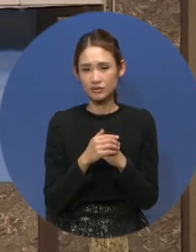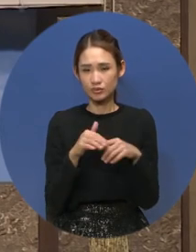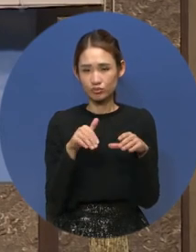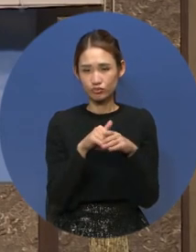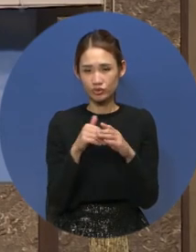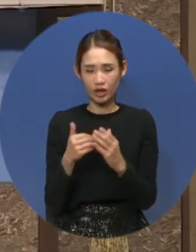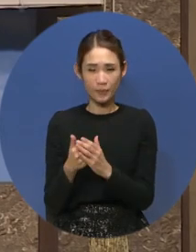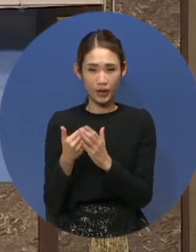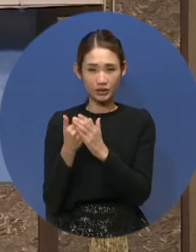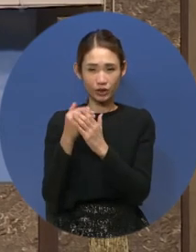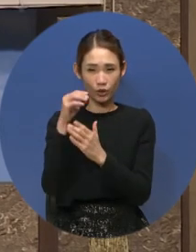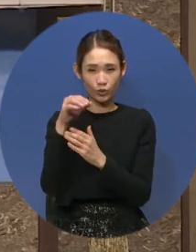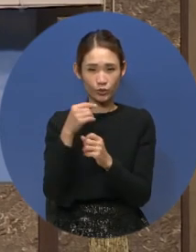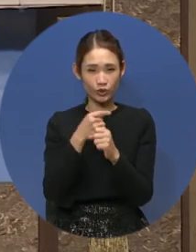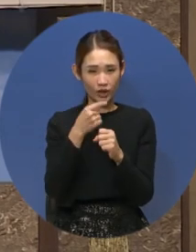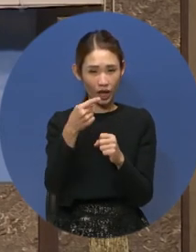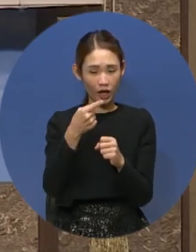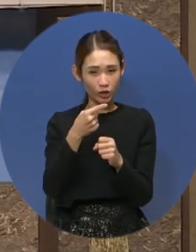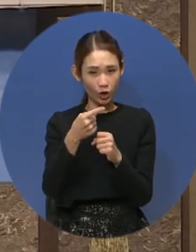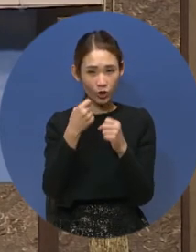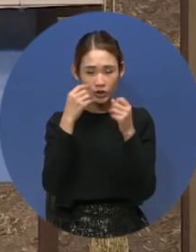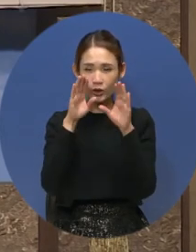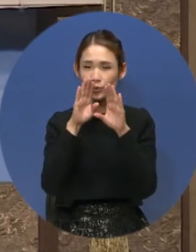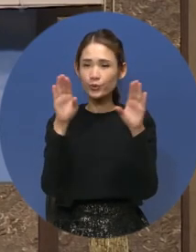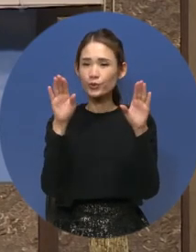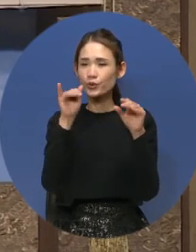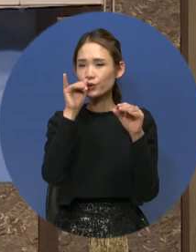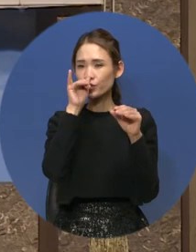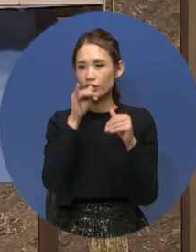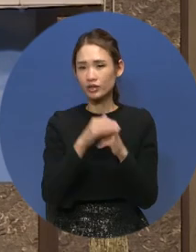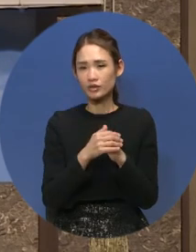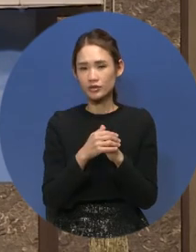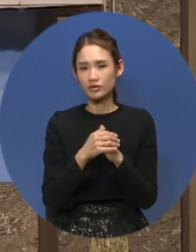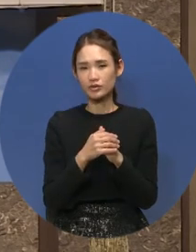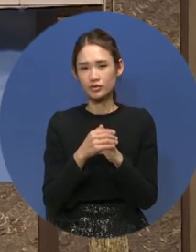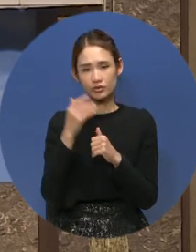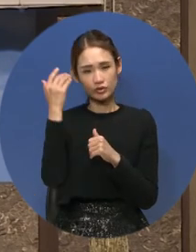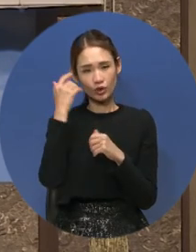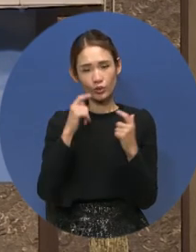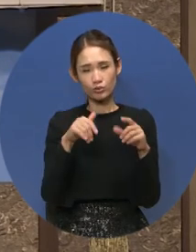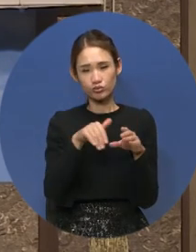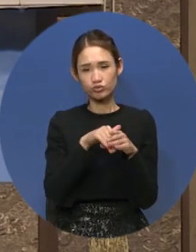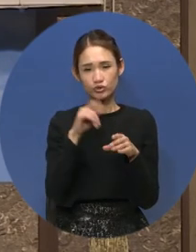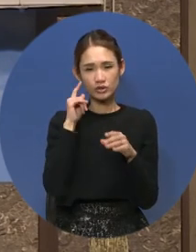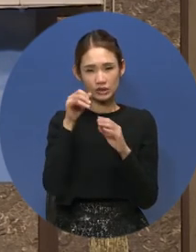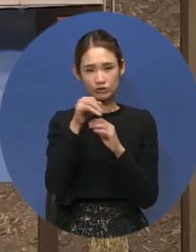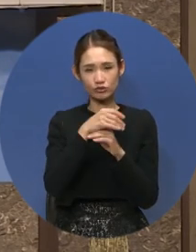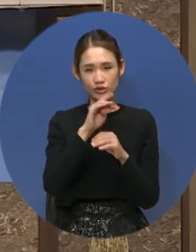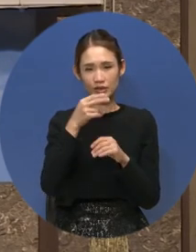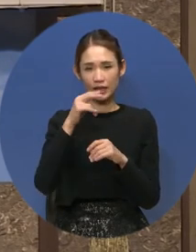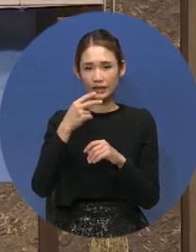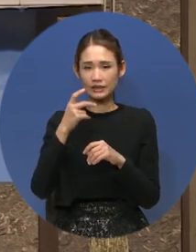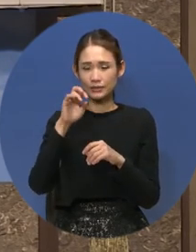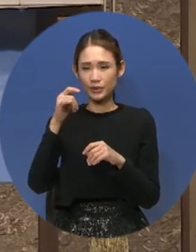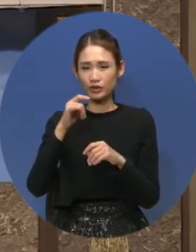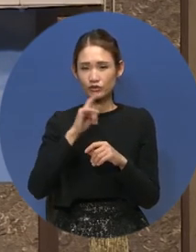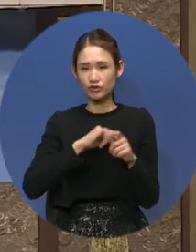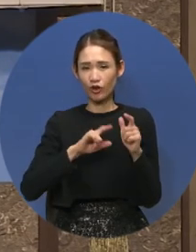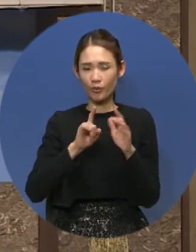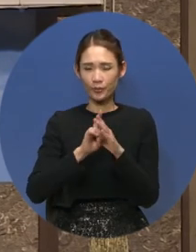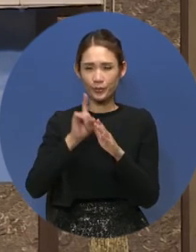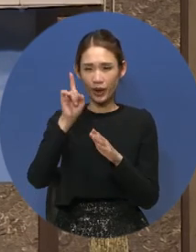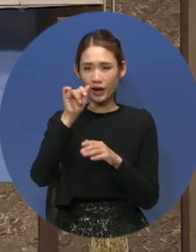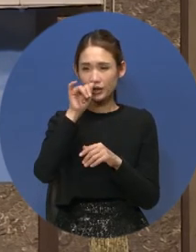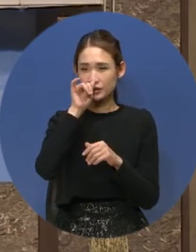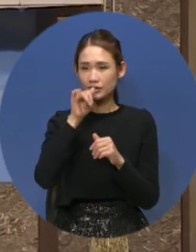문화발전소도 내년에 이제 개관을 하는데요. 우리 영등포가 문화예술의 랜드마크고 우뚝 쓸 것 같습니다.